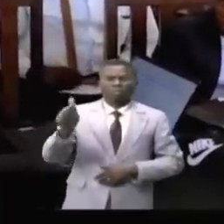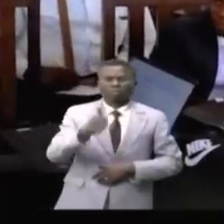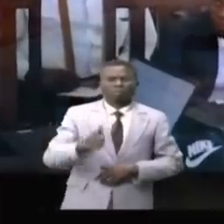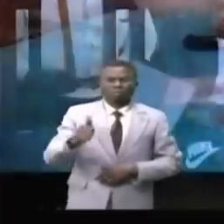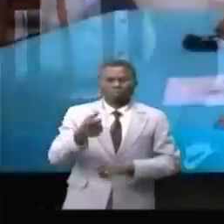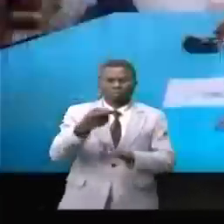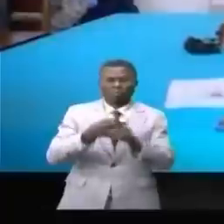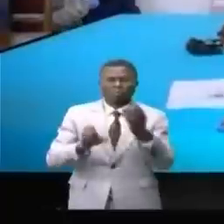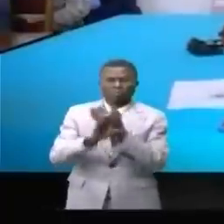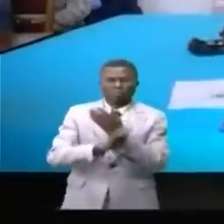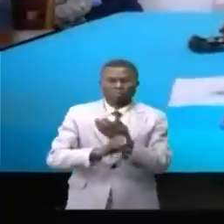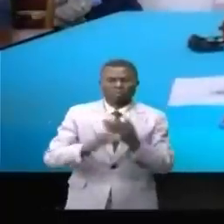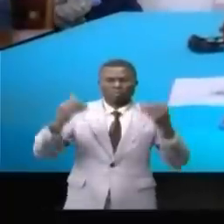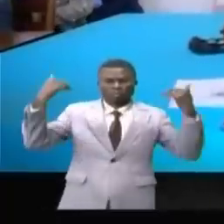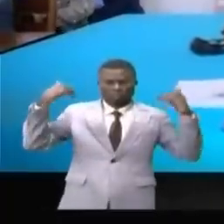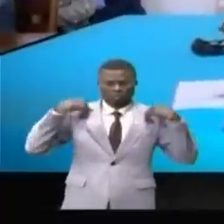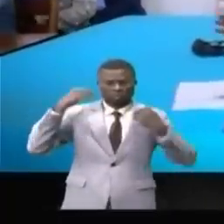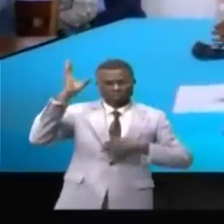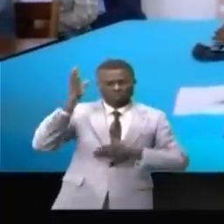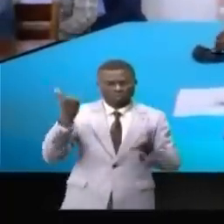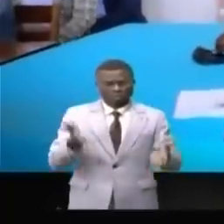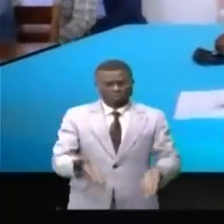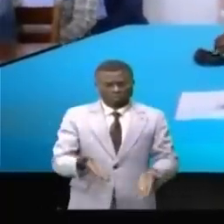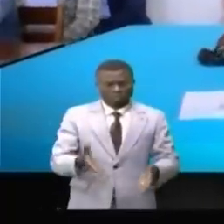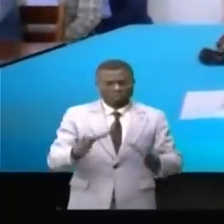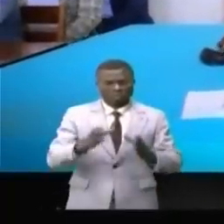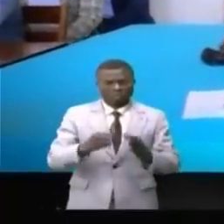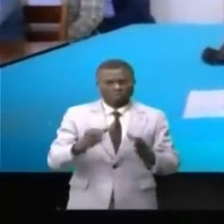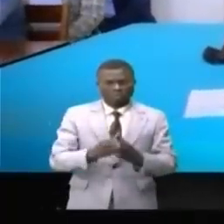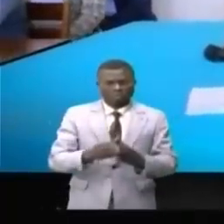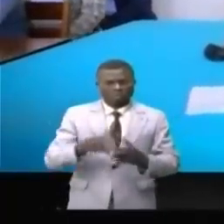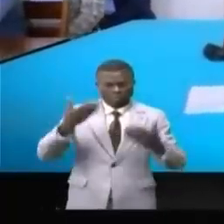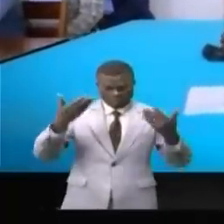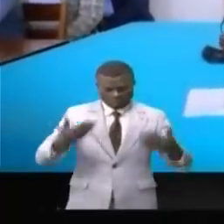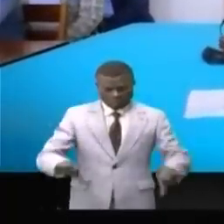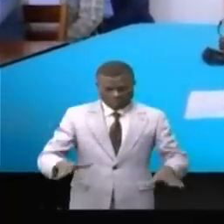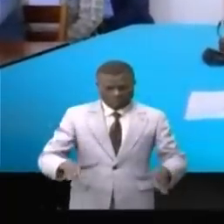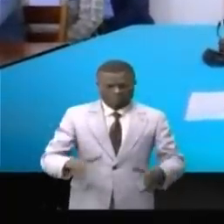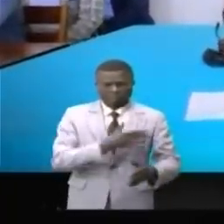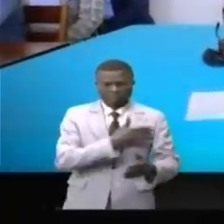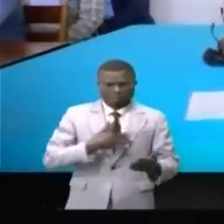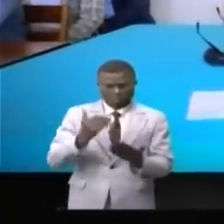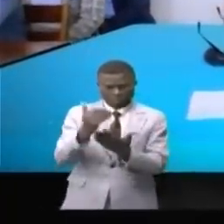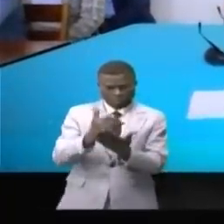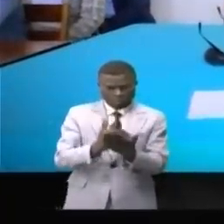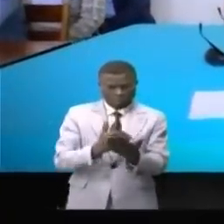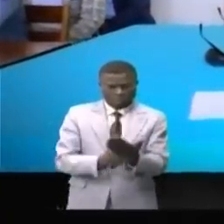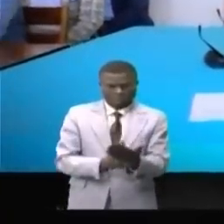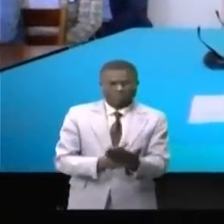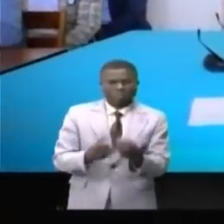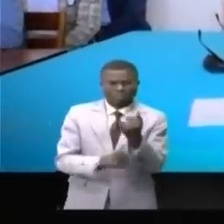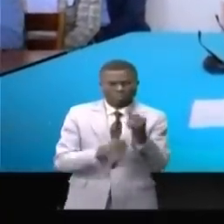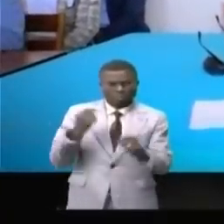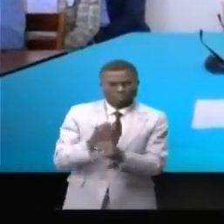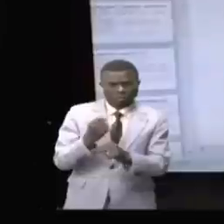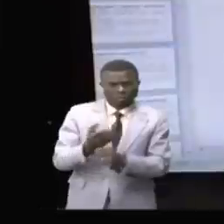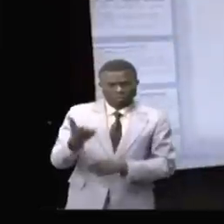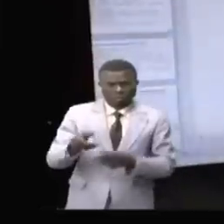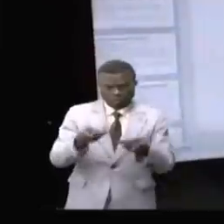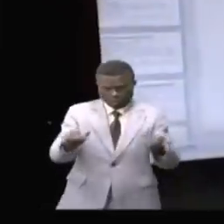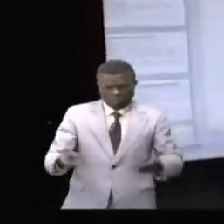2023 devant les autorités locales après l'achèvement du recrutement de la main-d'œuvre affectée aux trois